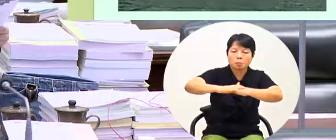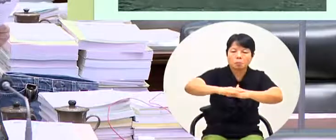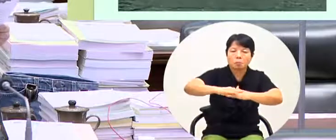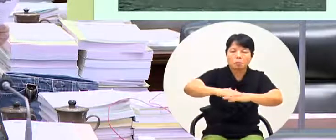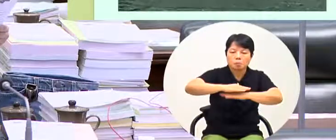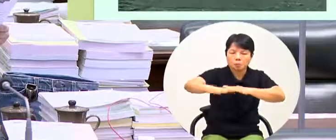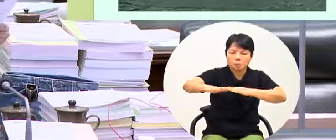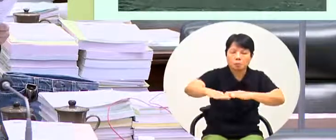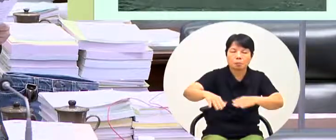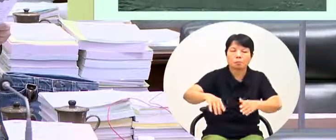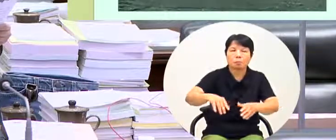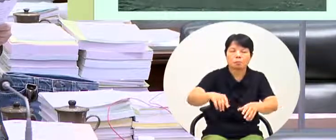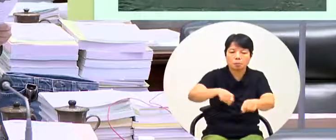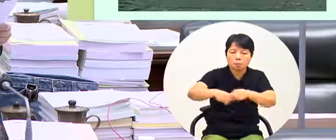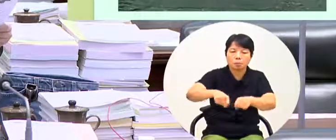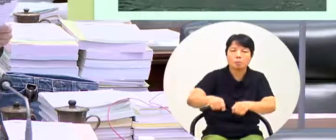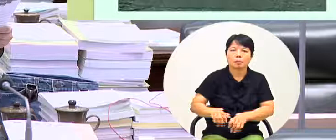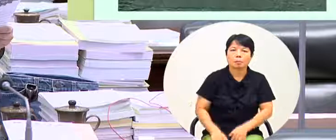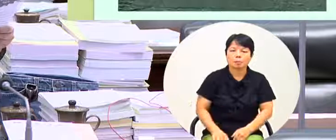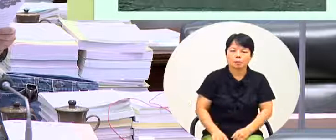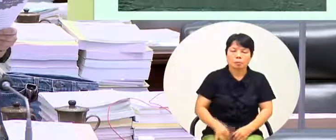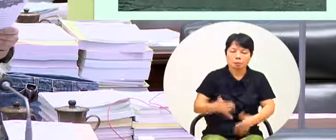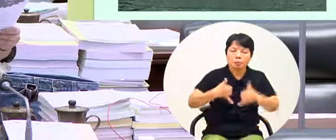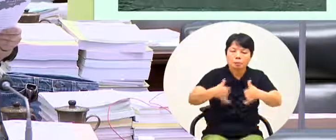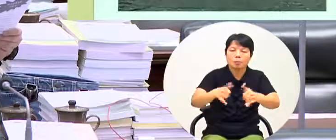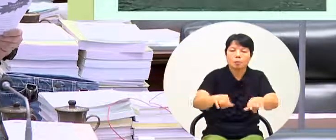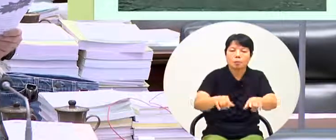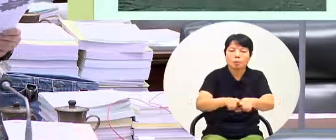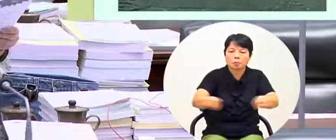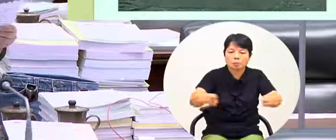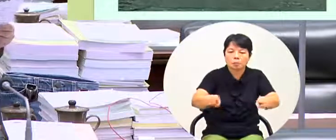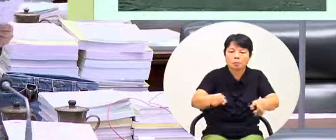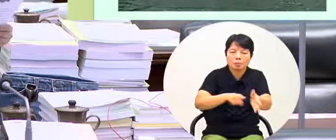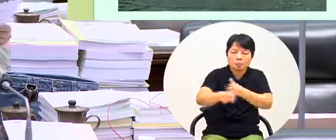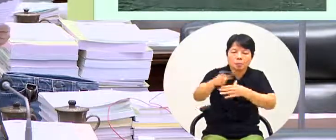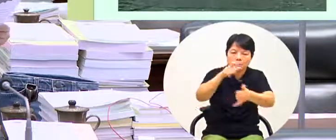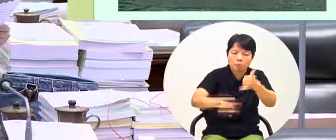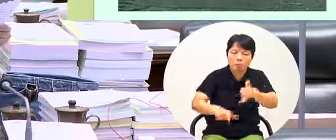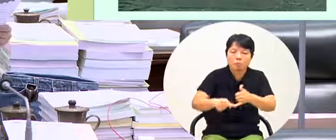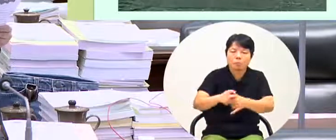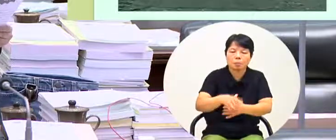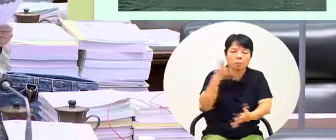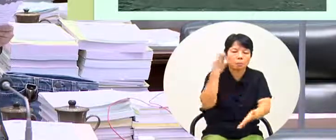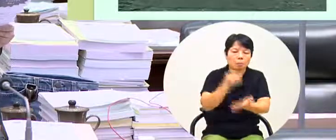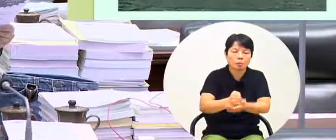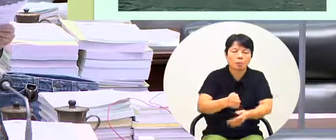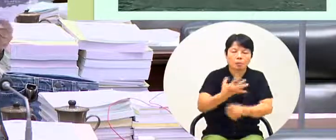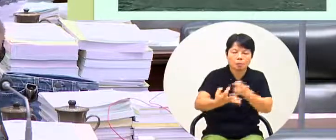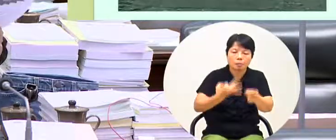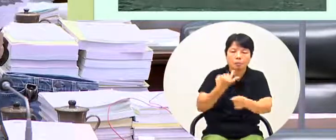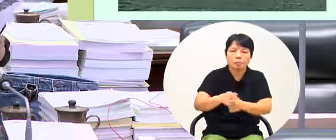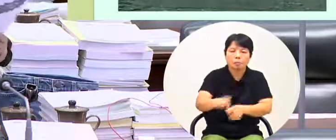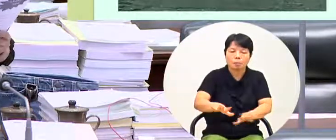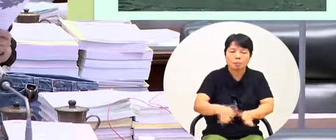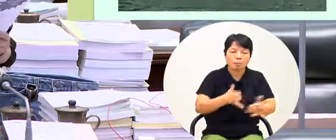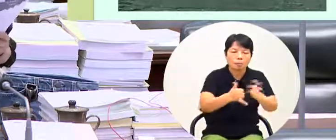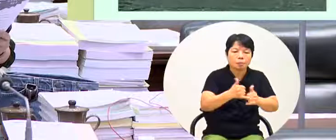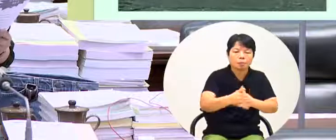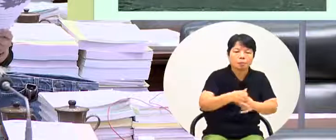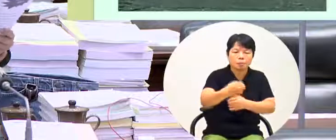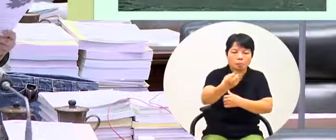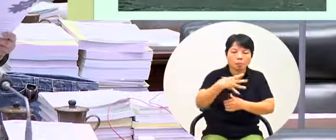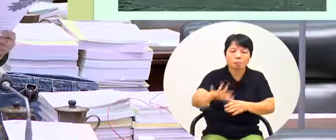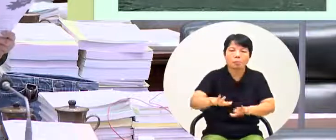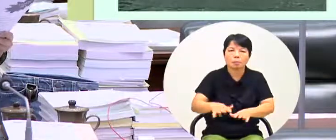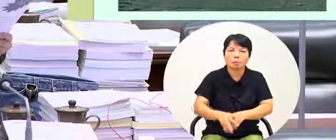了很多年了啊。那上次民众呢来跟我反映说路面不平，然后后来去看看又发现很多的路都是